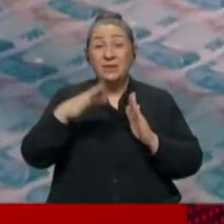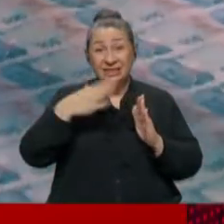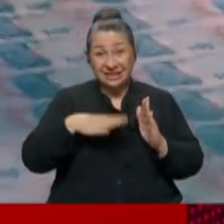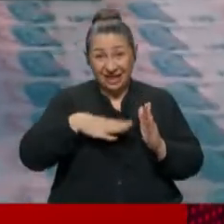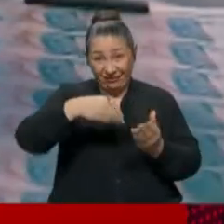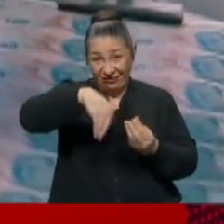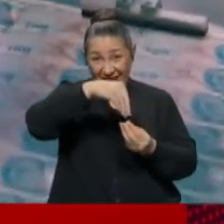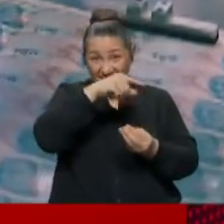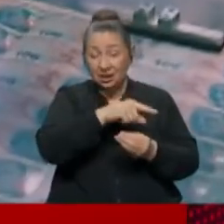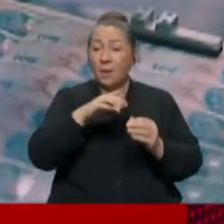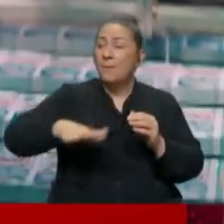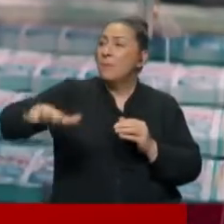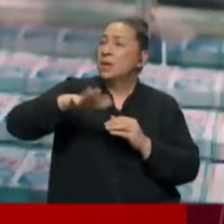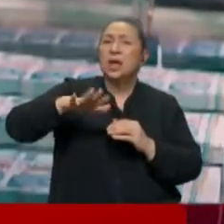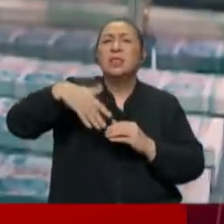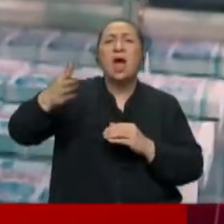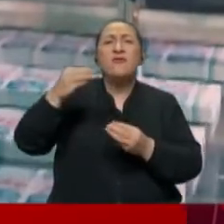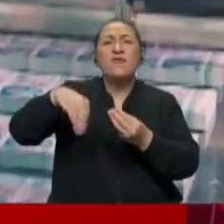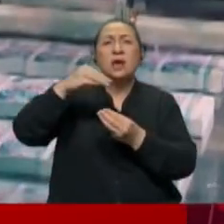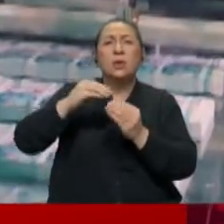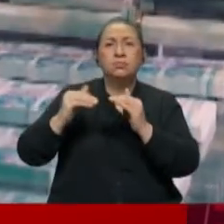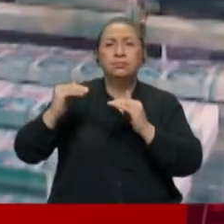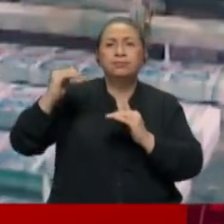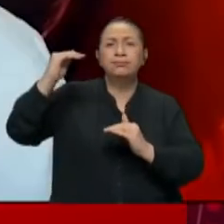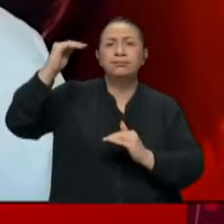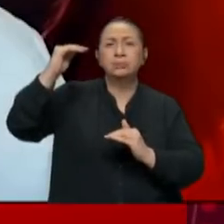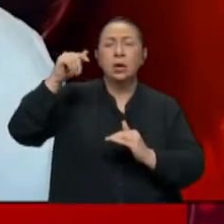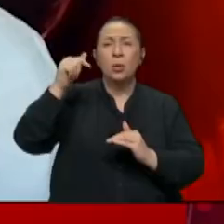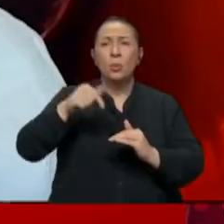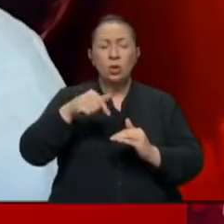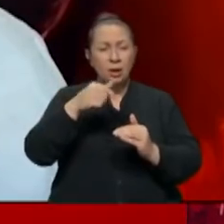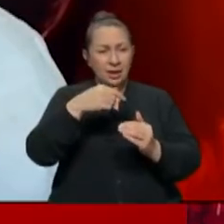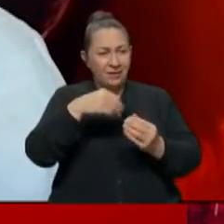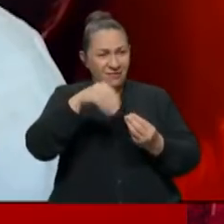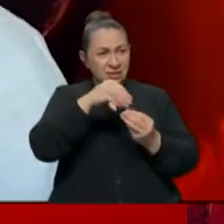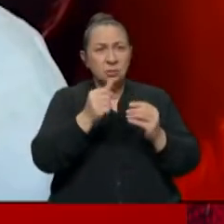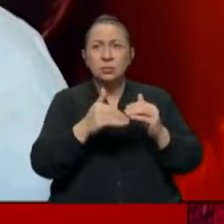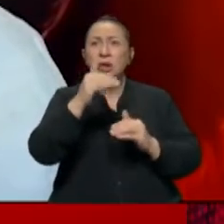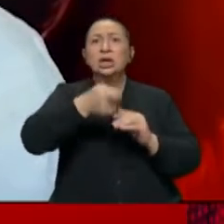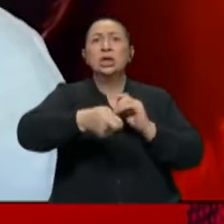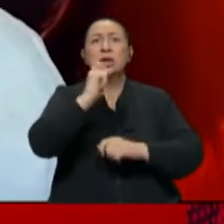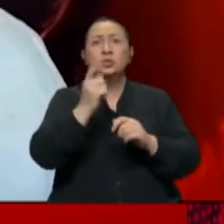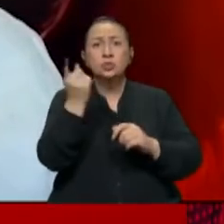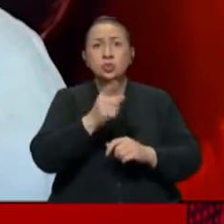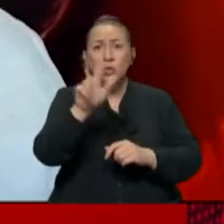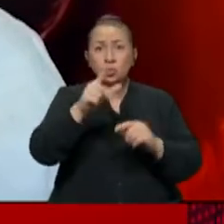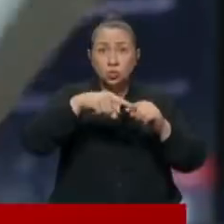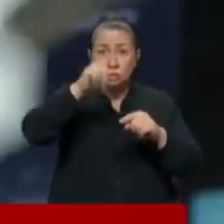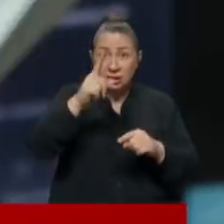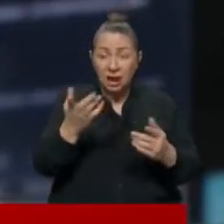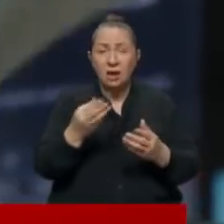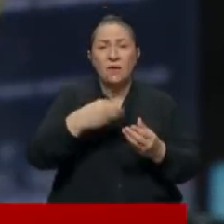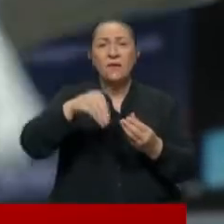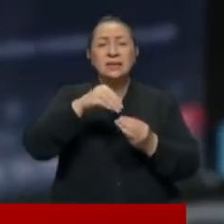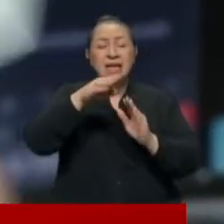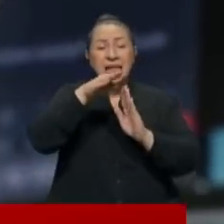istenen faiz piyasadaki diğer bütün faiz oranlarını yukarı doğru bugün mevduat faizleri daha yüksek kredi faizleri yüzde otuzunu üzerinde